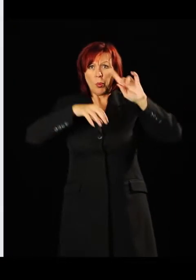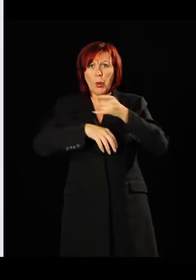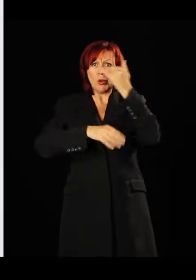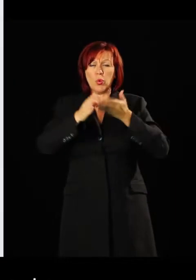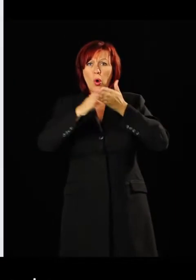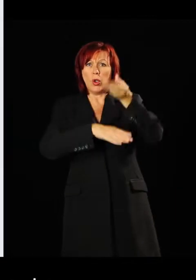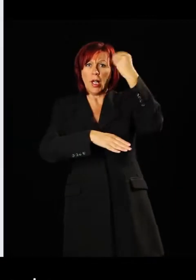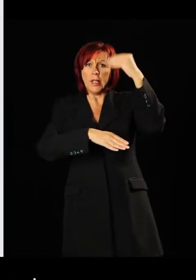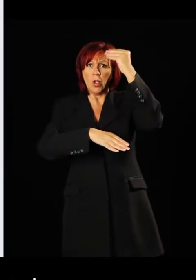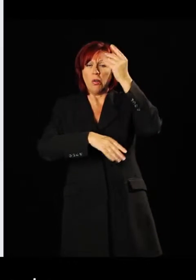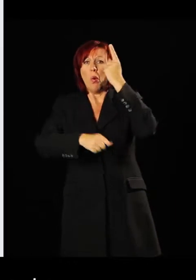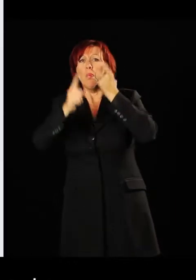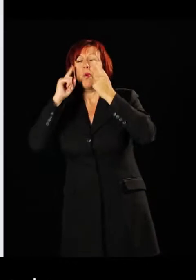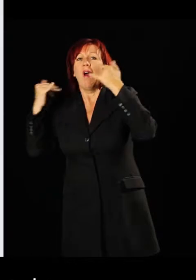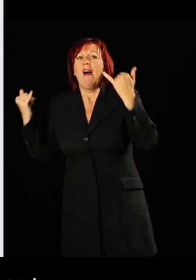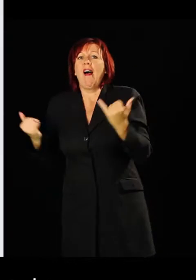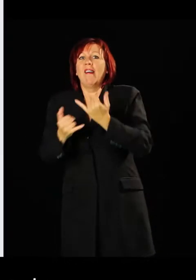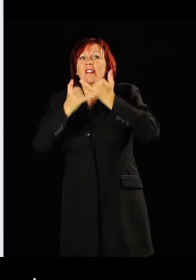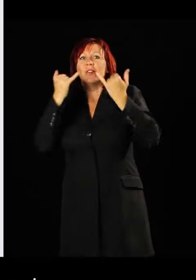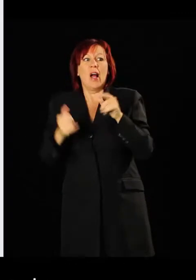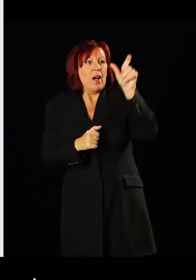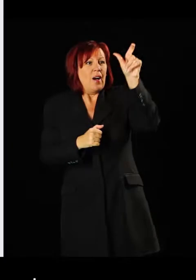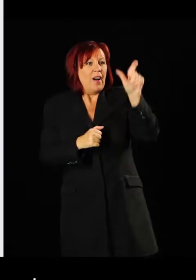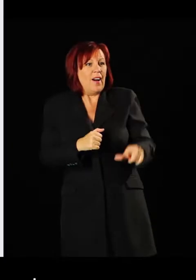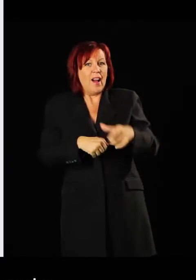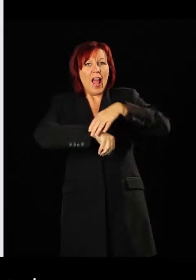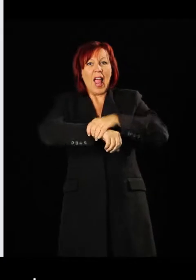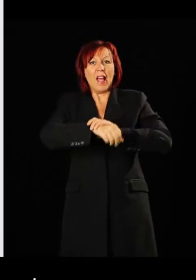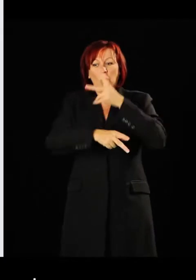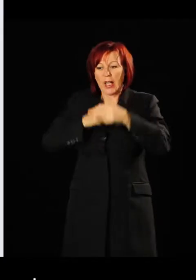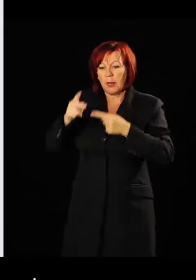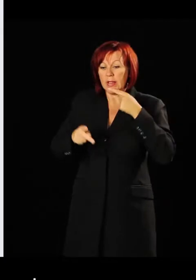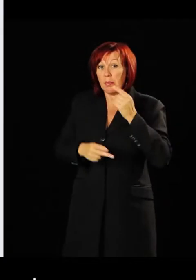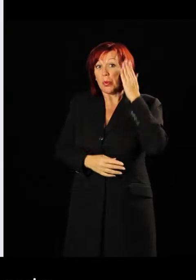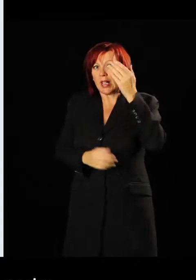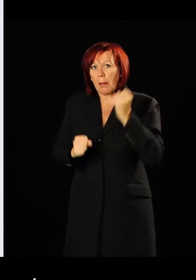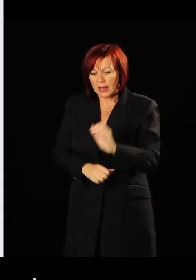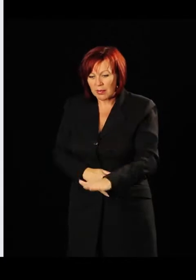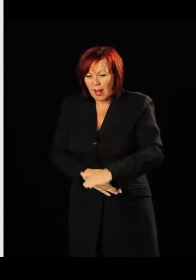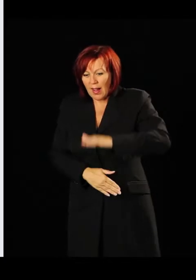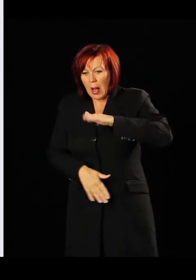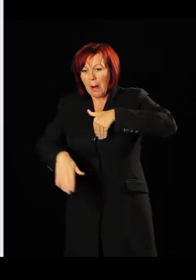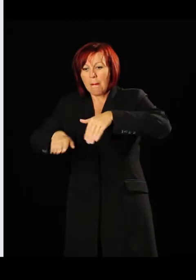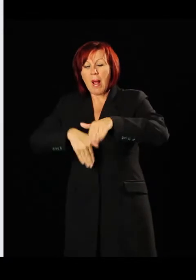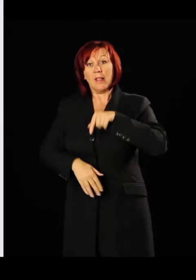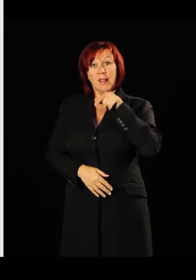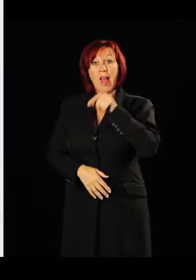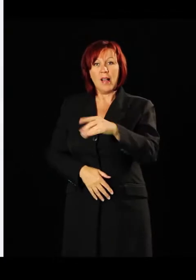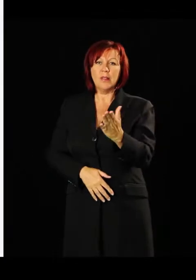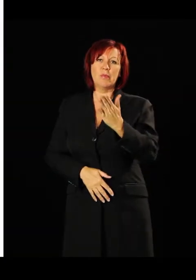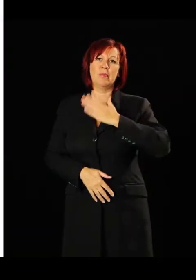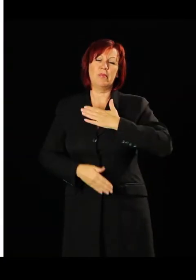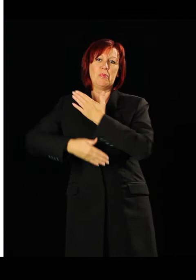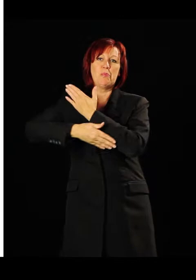de classe et les pleurs de joie quand l'ergothérapeute nous a dit qu'Inès marchera peut-être un jour. Inès, c'est mon